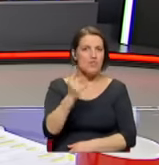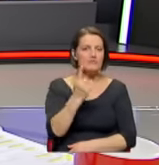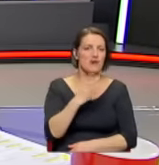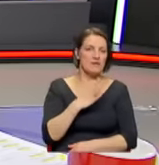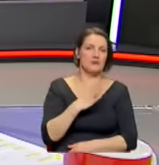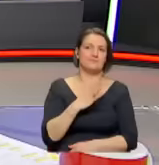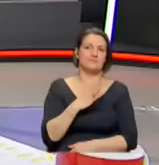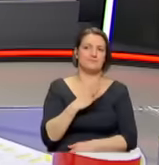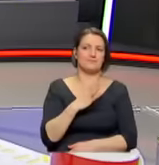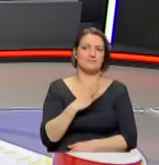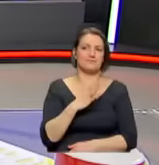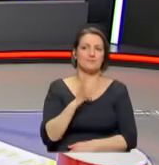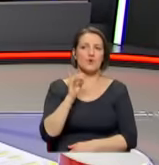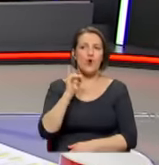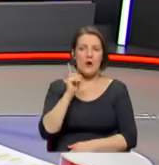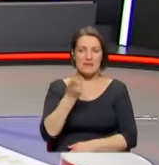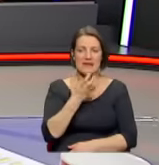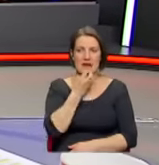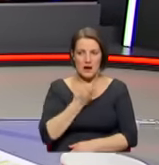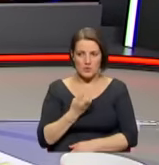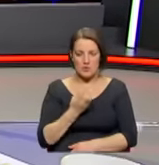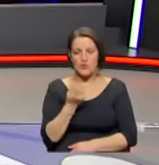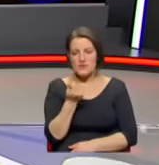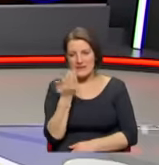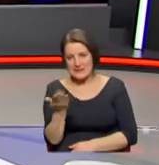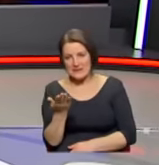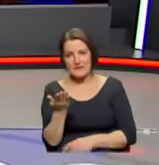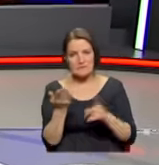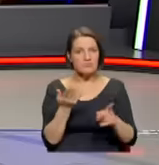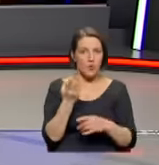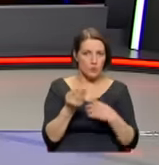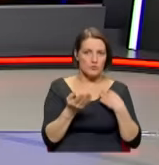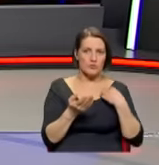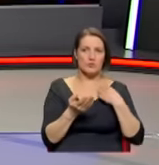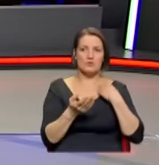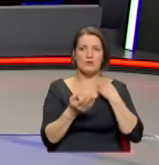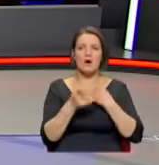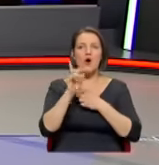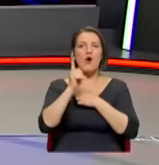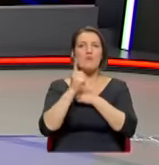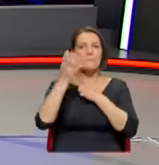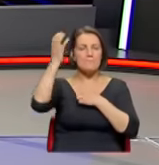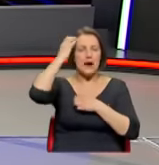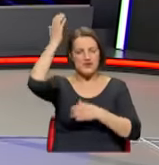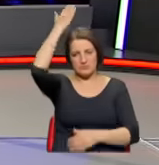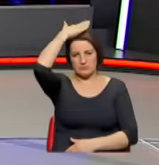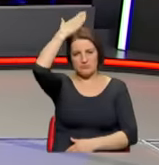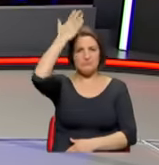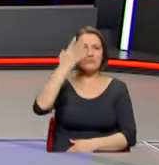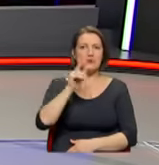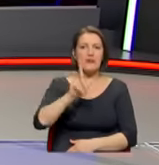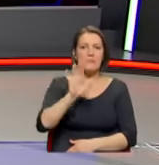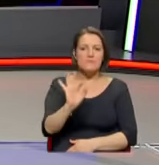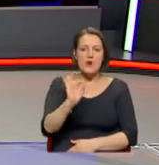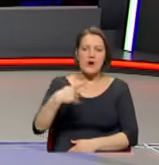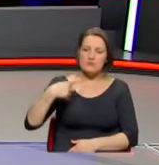var. Öğretmenin kadrolusu, ücretlisi, şusu busu olur mu ya? Öğretmen baş tacıdır.